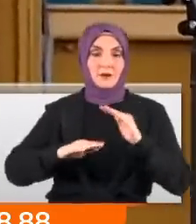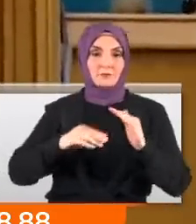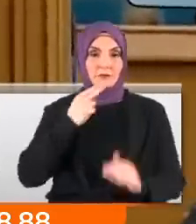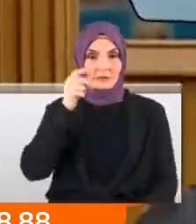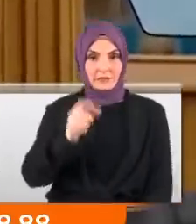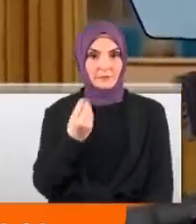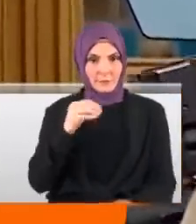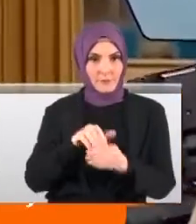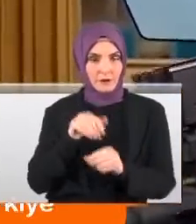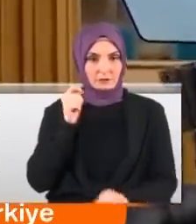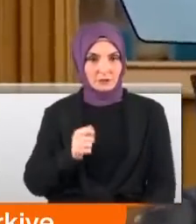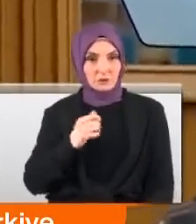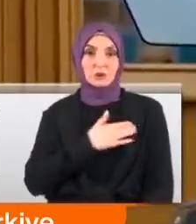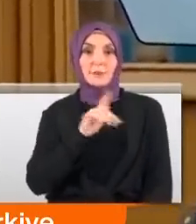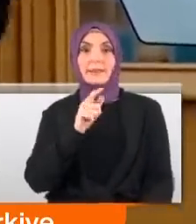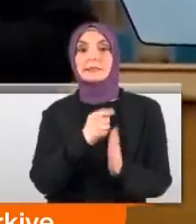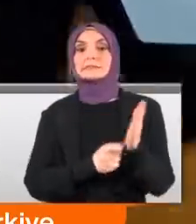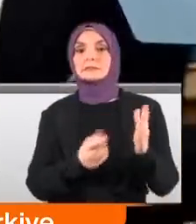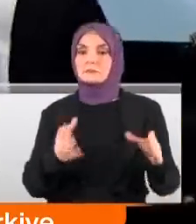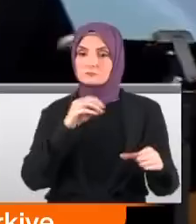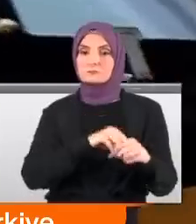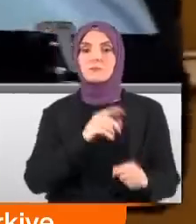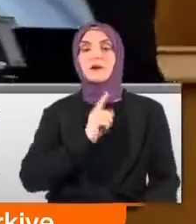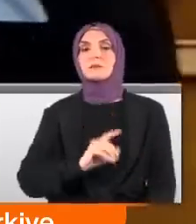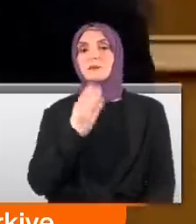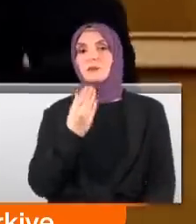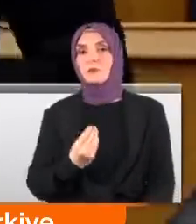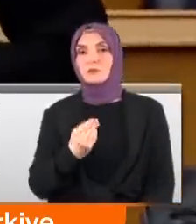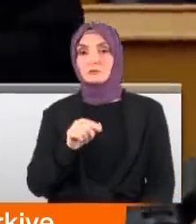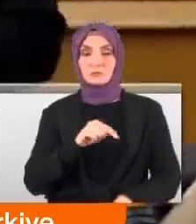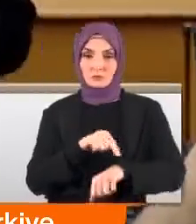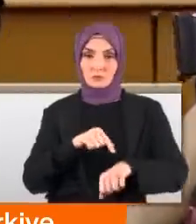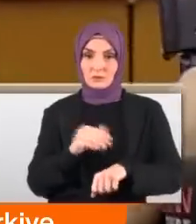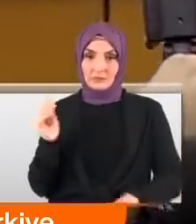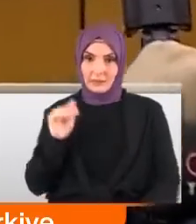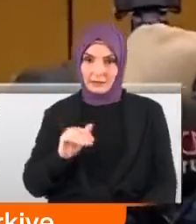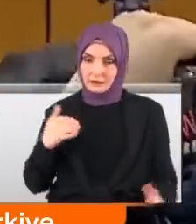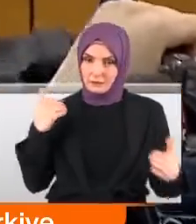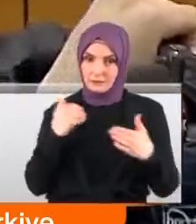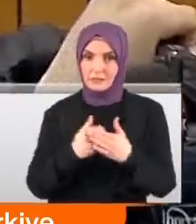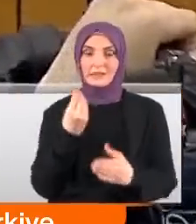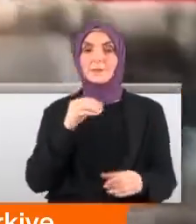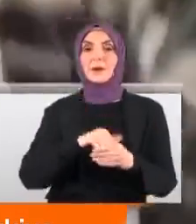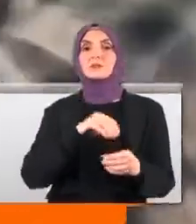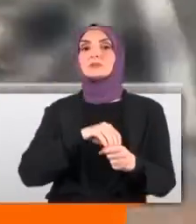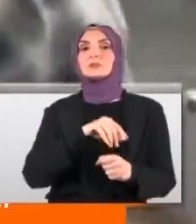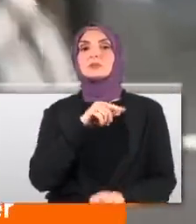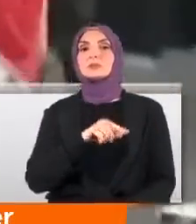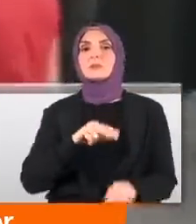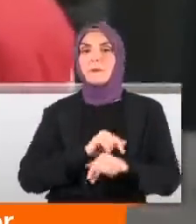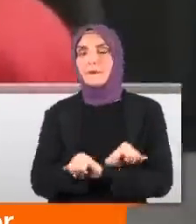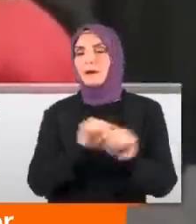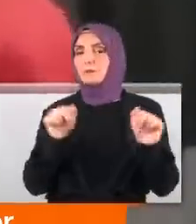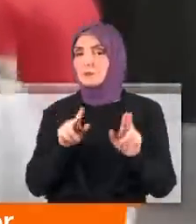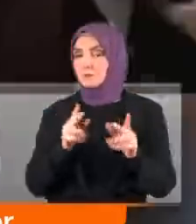rağmen CHP listelerinden aday oldu. Ancak bu sürece gelene kadar İYİ Parti'de de kıyamet koptu.